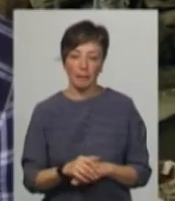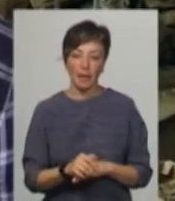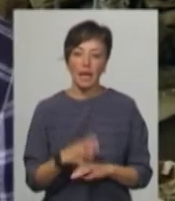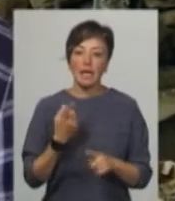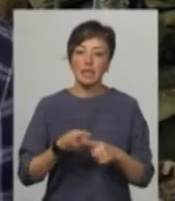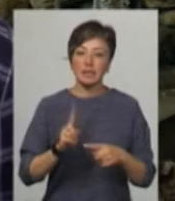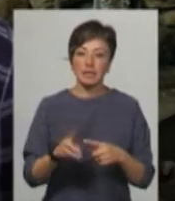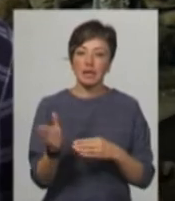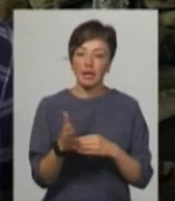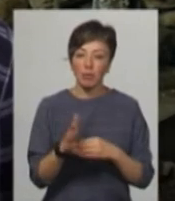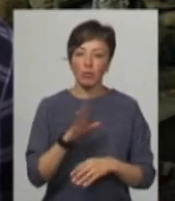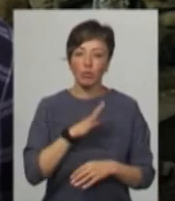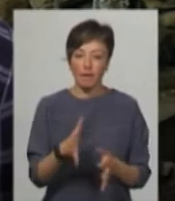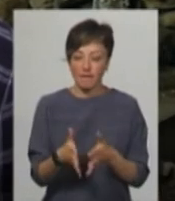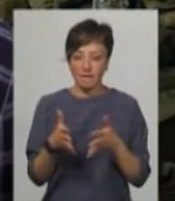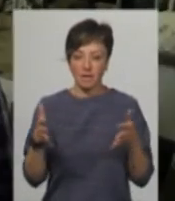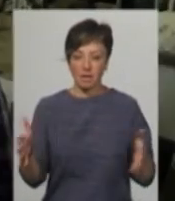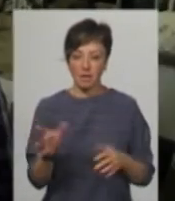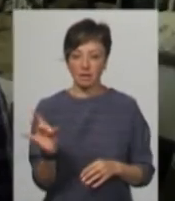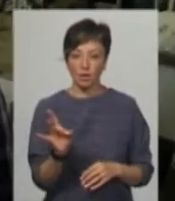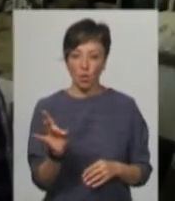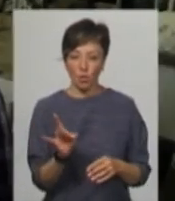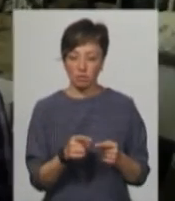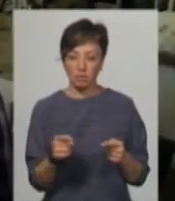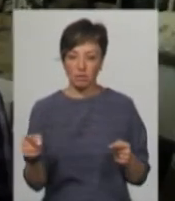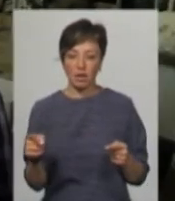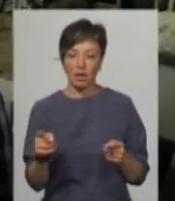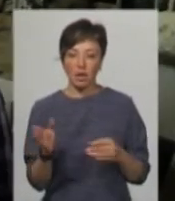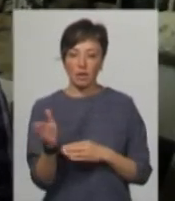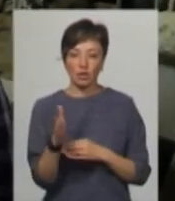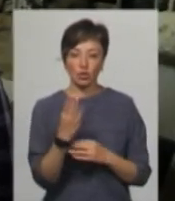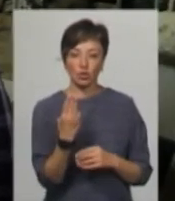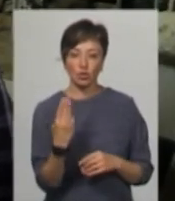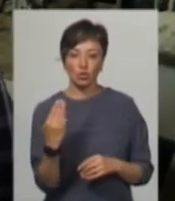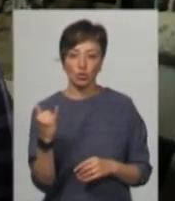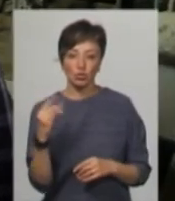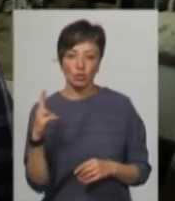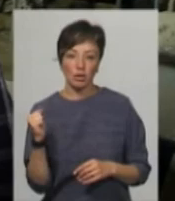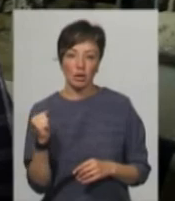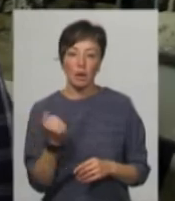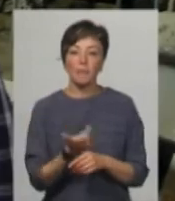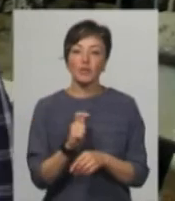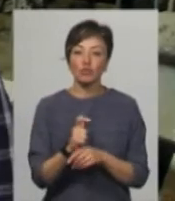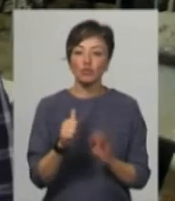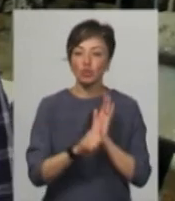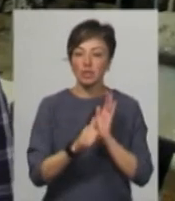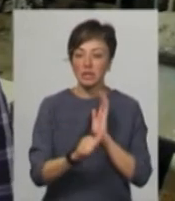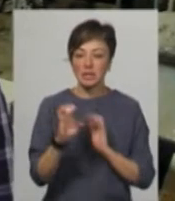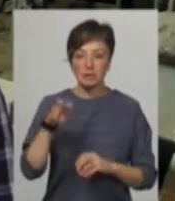Ці риби були досить великі за розмірами, і, зокрема, щуки – це однозначно більше, ніж 60